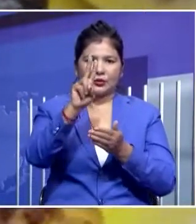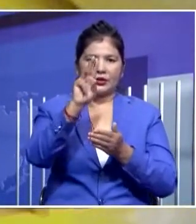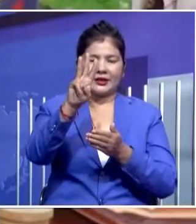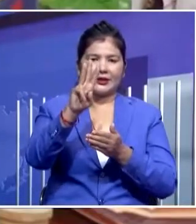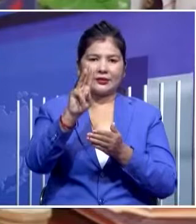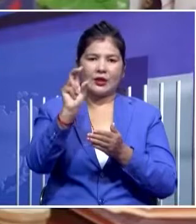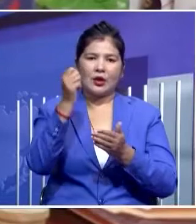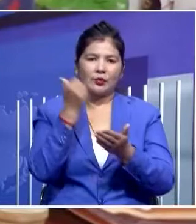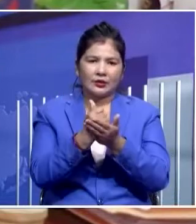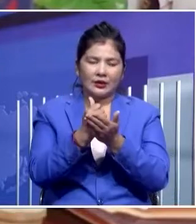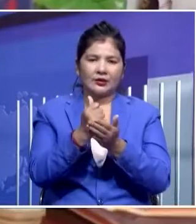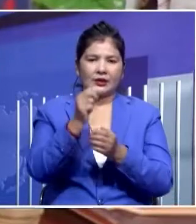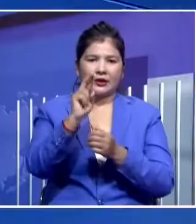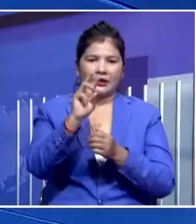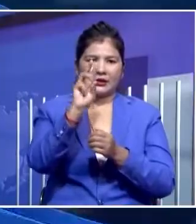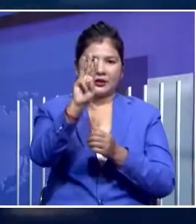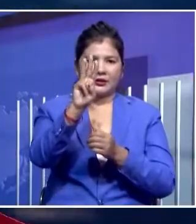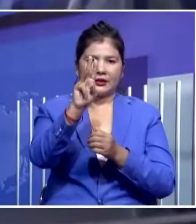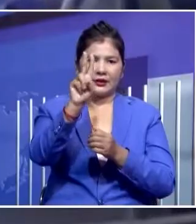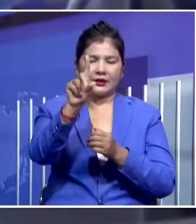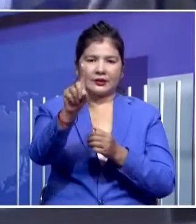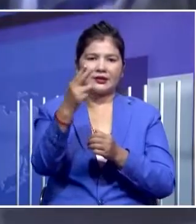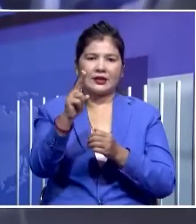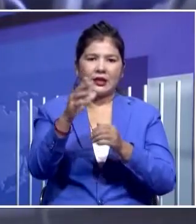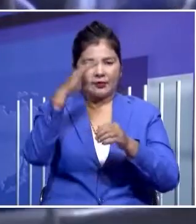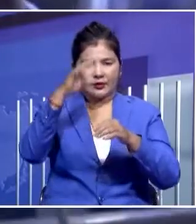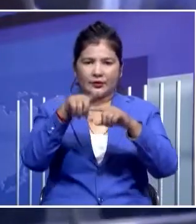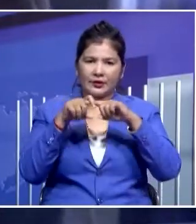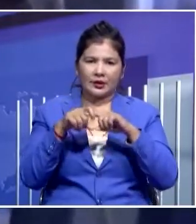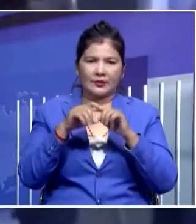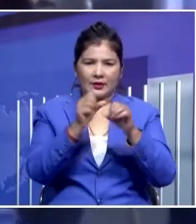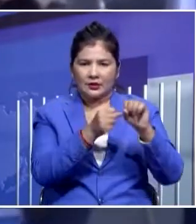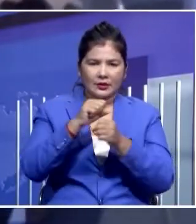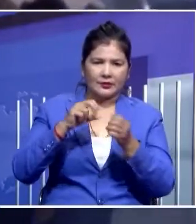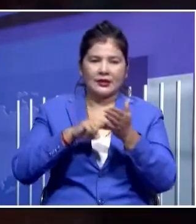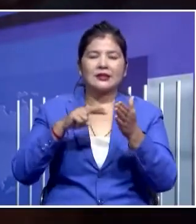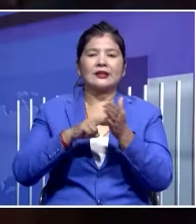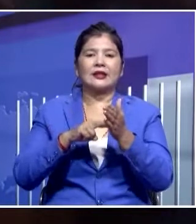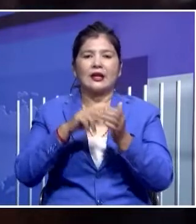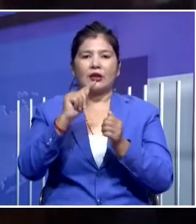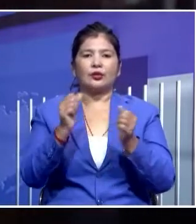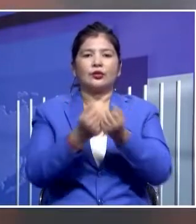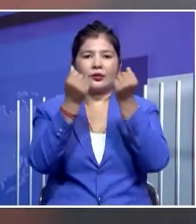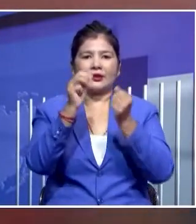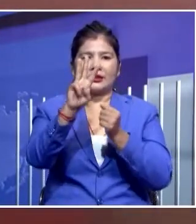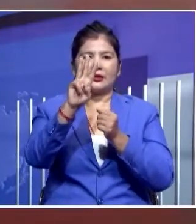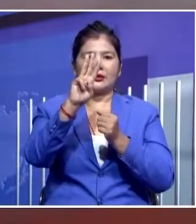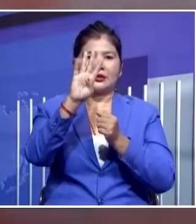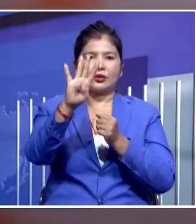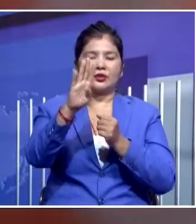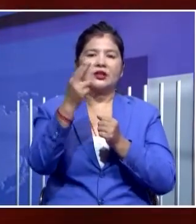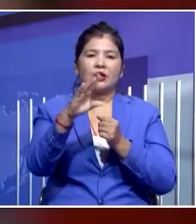मुद्दा दर्ता, 31 जना प्रहरीको नियन्त्रणमा। शरणार्थी बोकेको डुङ्गा सिरियाको समुद्री तटमा दुर्घटना हुँदा 34 जनाको